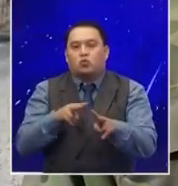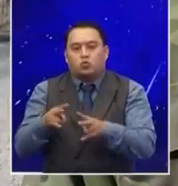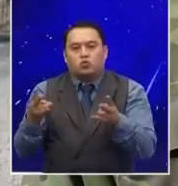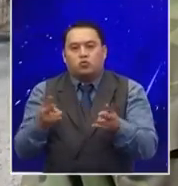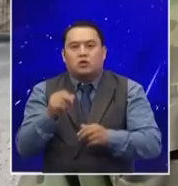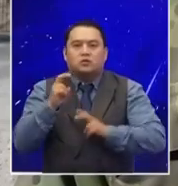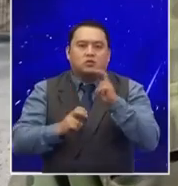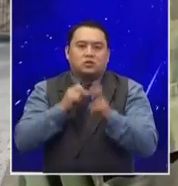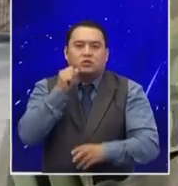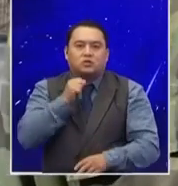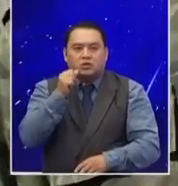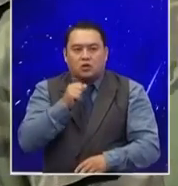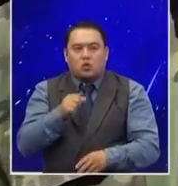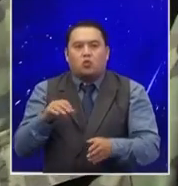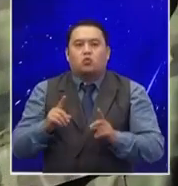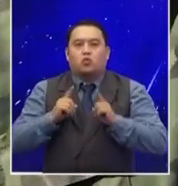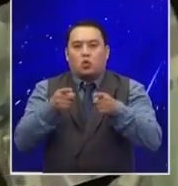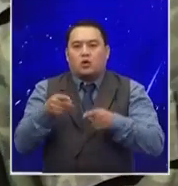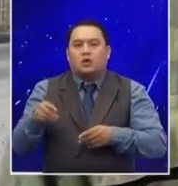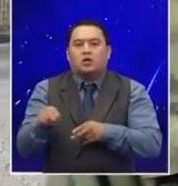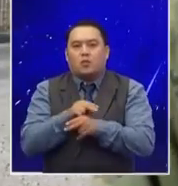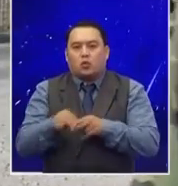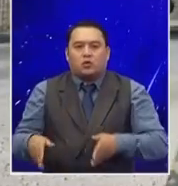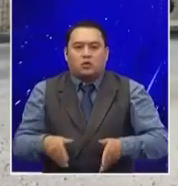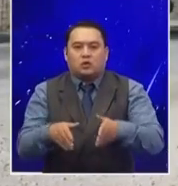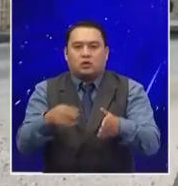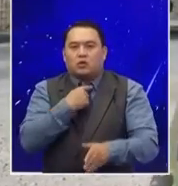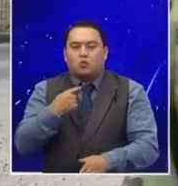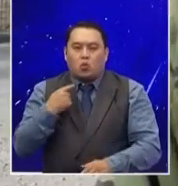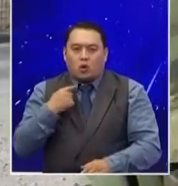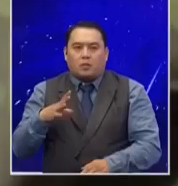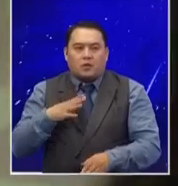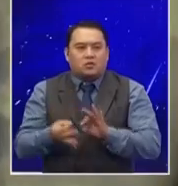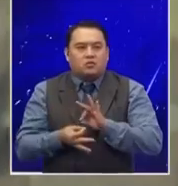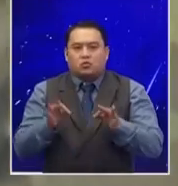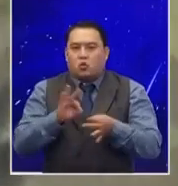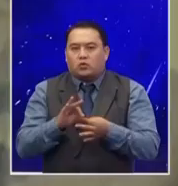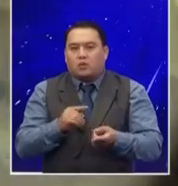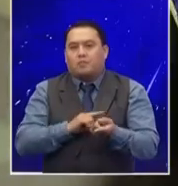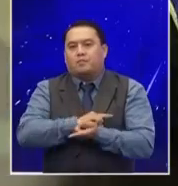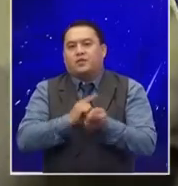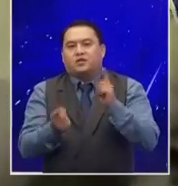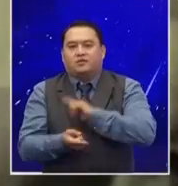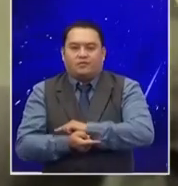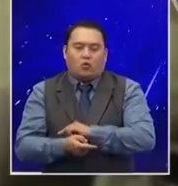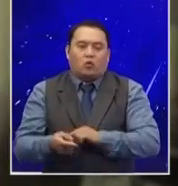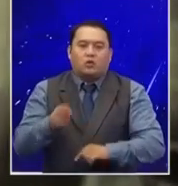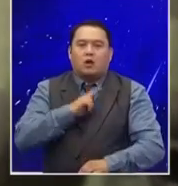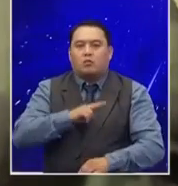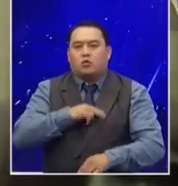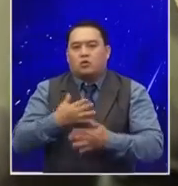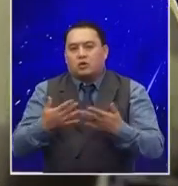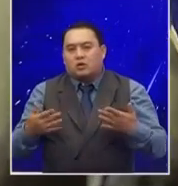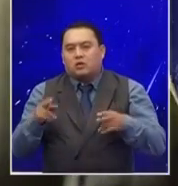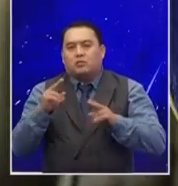на Аксузском сахарном заводе, затем меня устроили на ремонт дороги Талдыкурган-Ускемен. Там было сложно, я снова перевелся на сахарный завод. Работаю